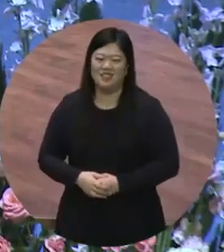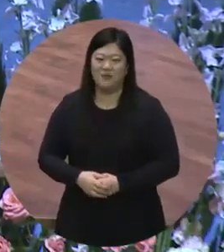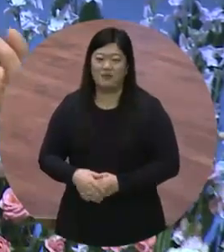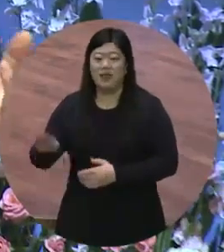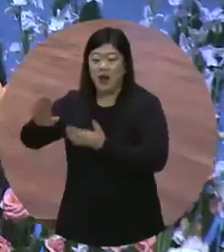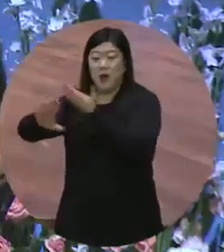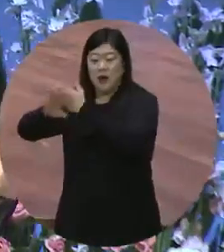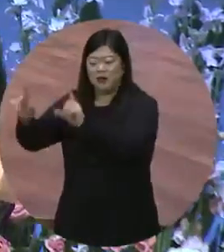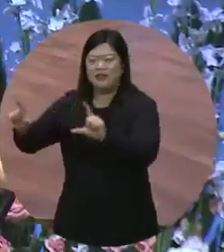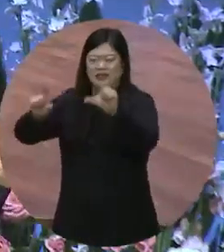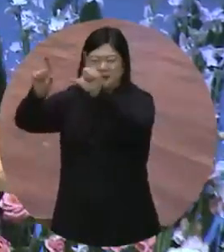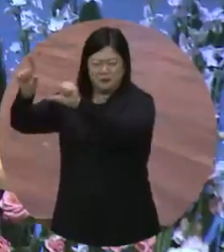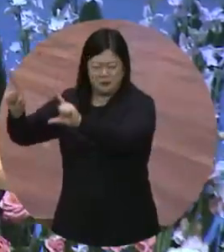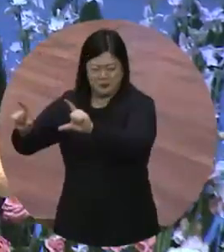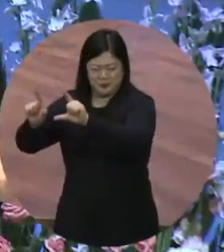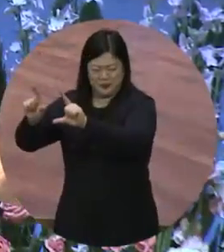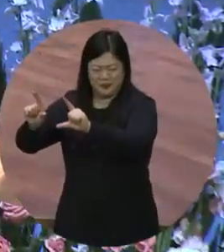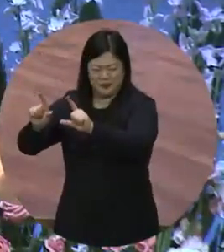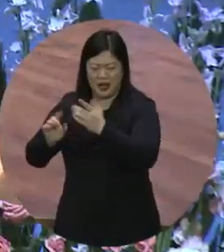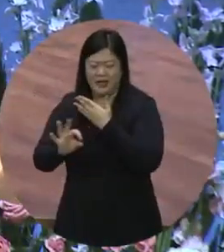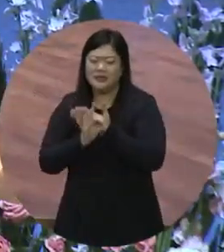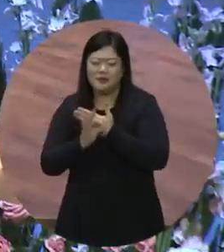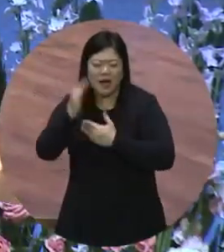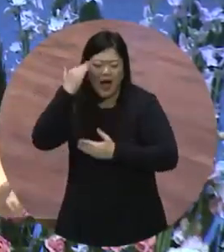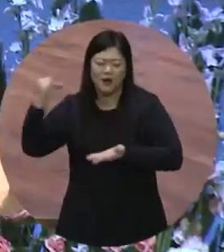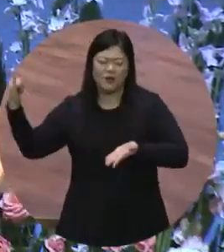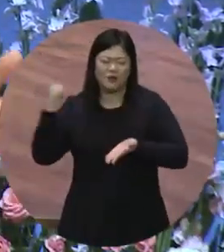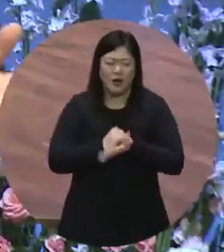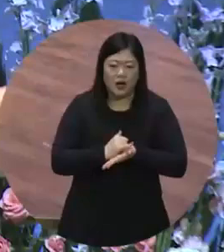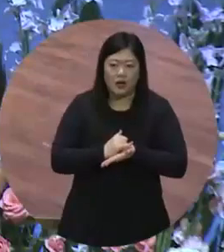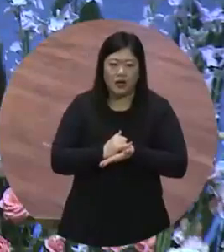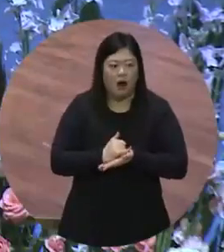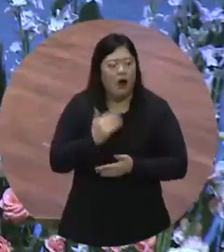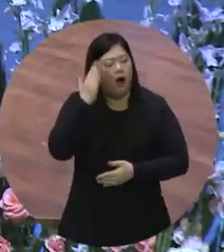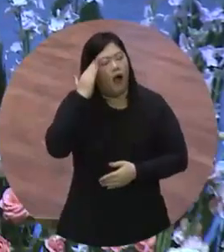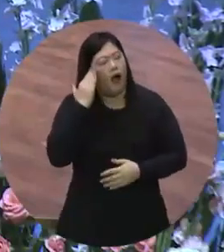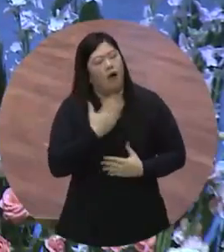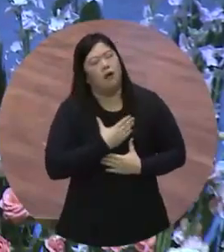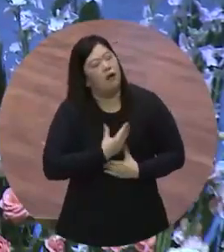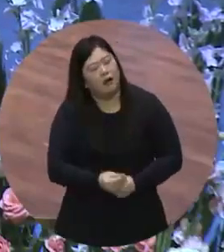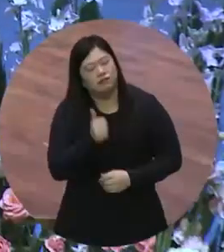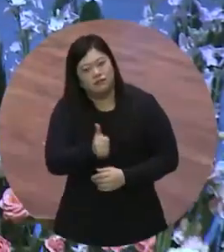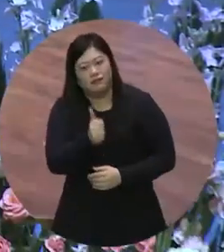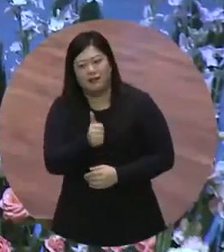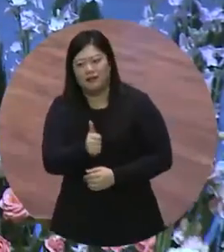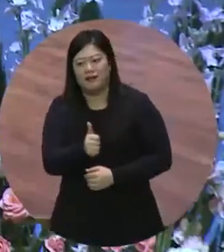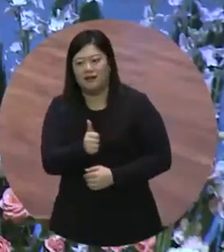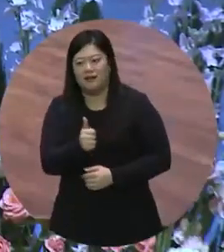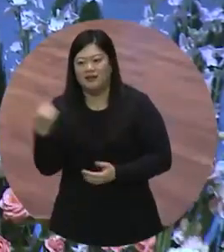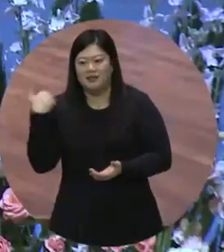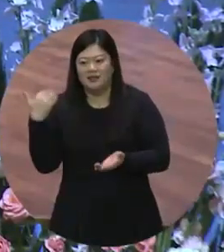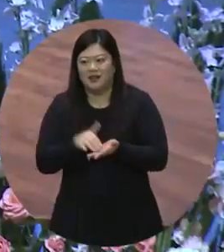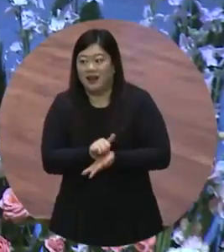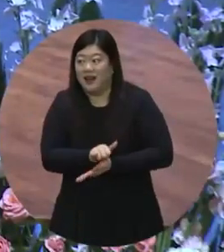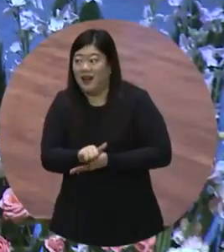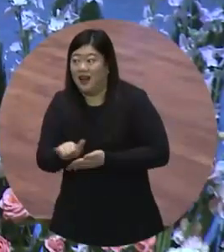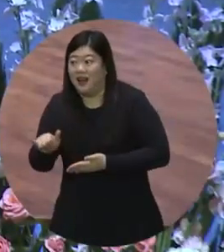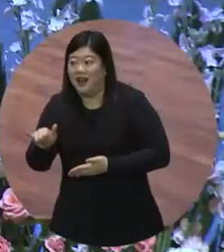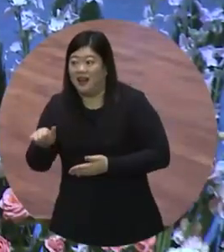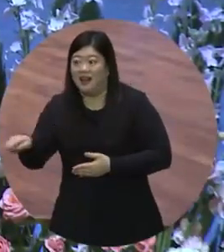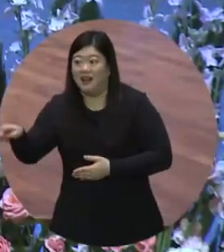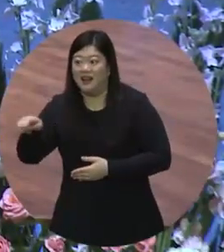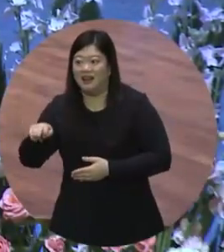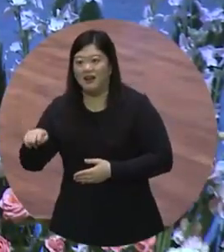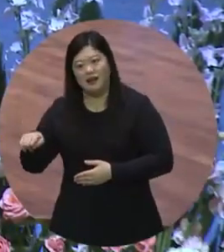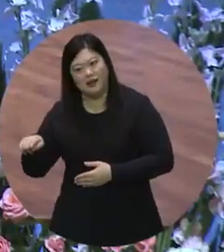외국에서 사는 것 자체가 선교예요 사실은. 그래서 대단한 분들이 목사님 선교사님 존경해야 됩니다.